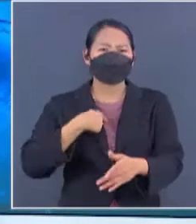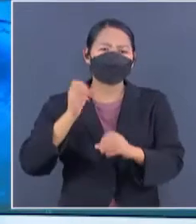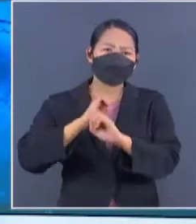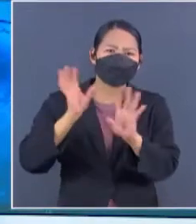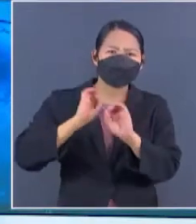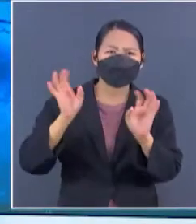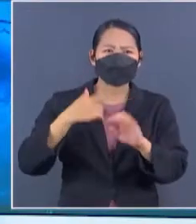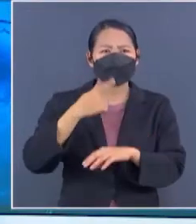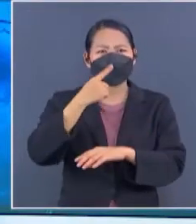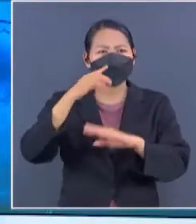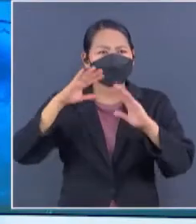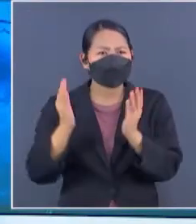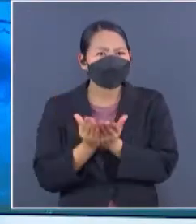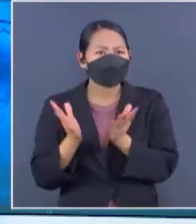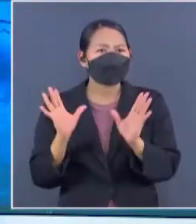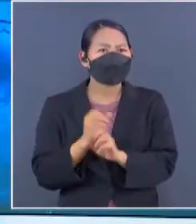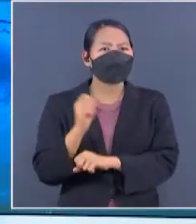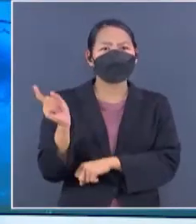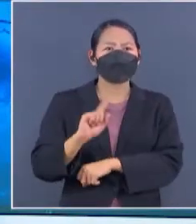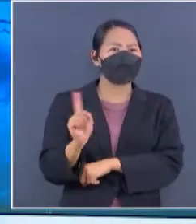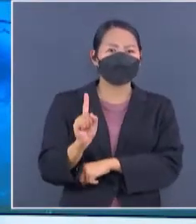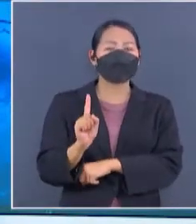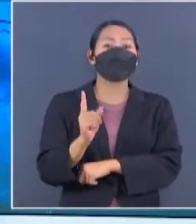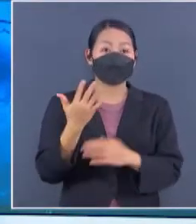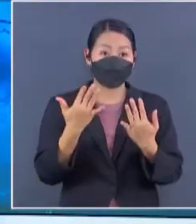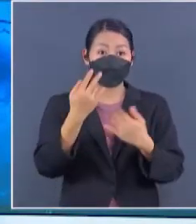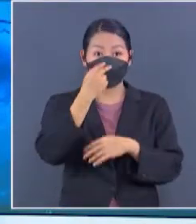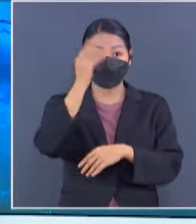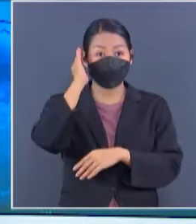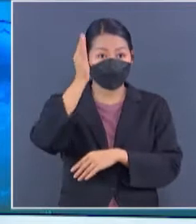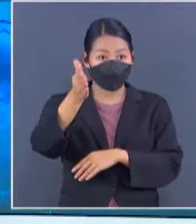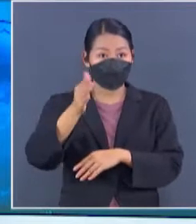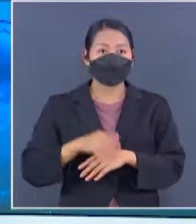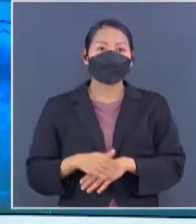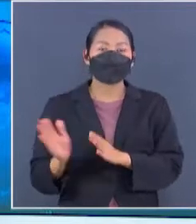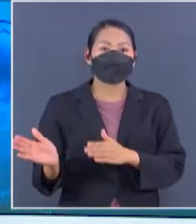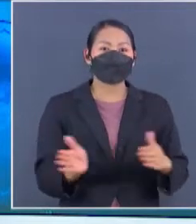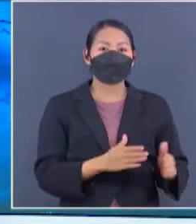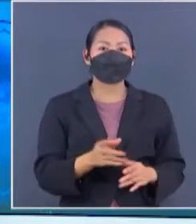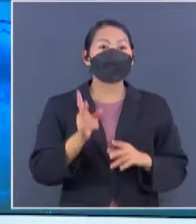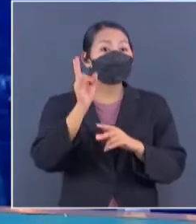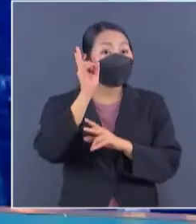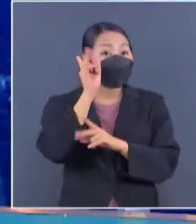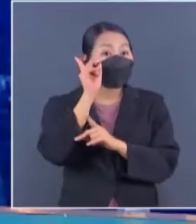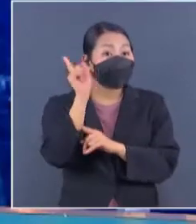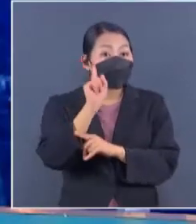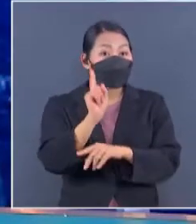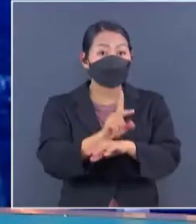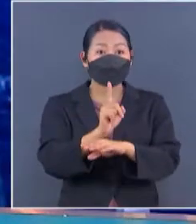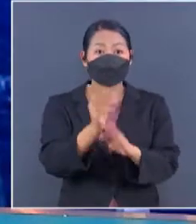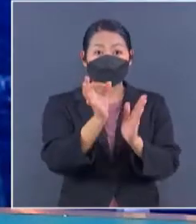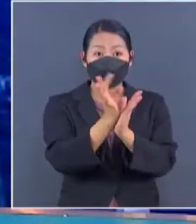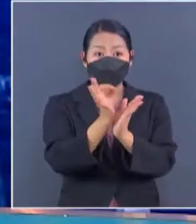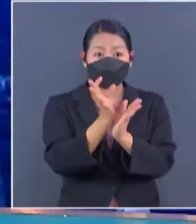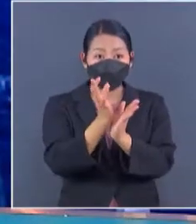ูอีกเรื่องนึงครับเรื่องนี้ประทับใจจริงๆครับแล้วคนที่อยู่ในโลกออนไลน์แห่ชื่นชมตำรวจ3นายนี้เพราะไปเจอคนเดินถนนครับ